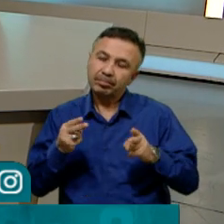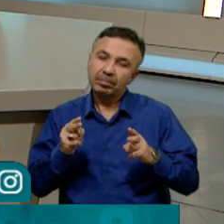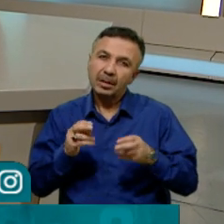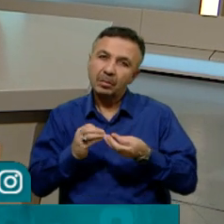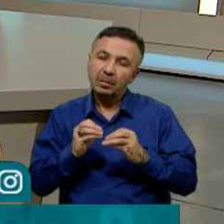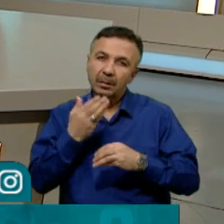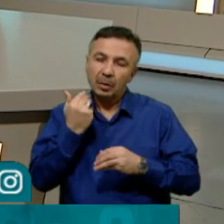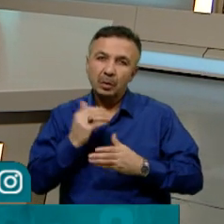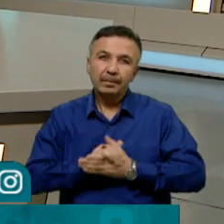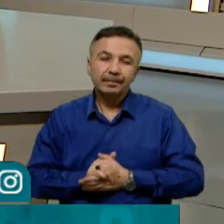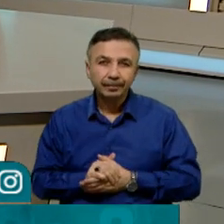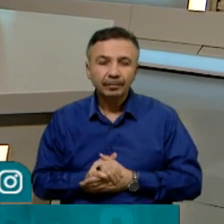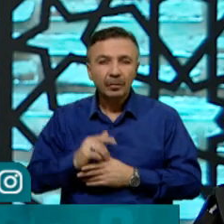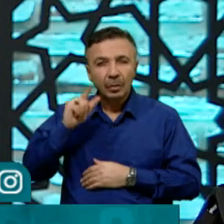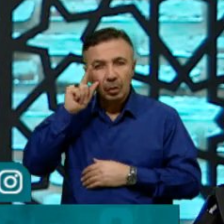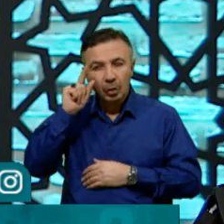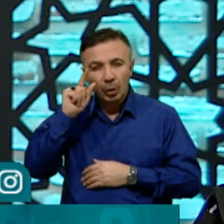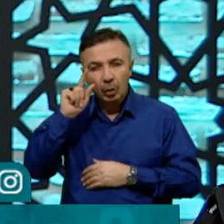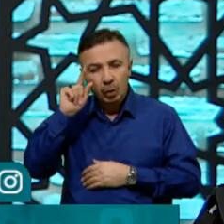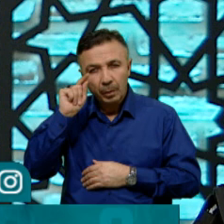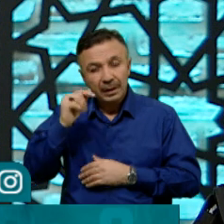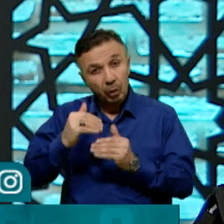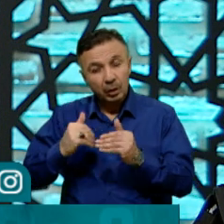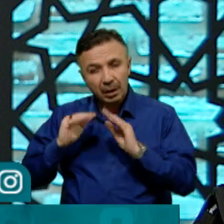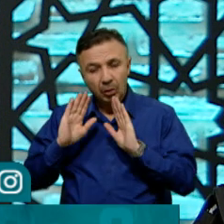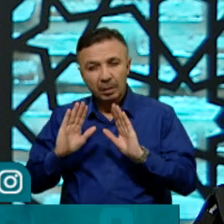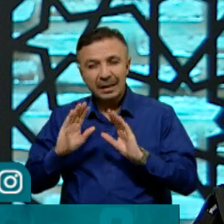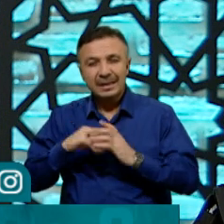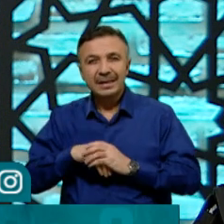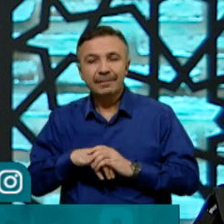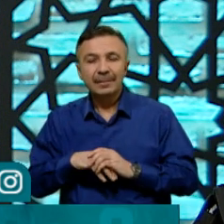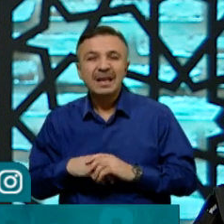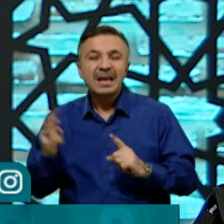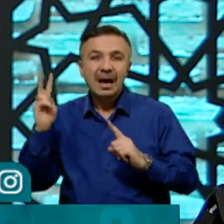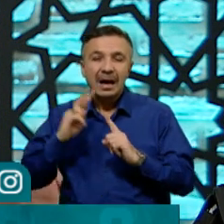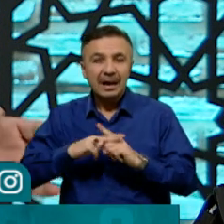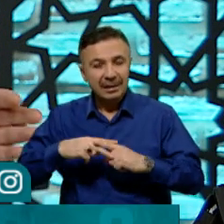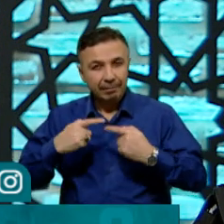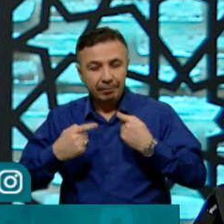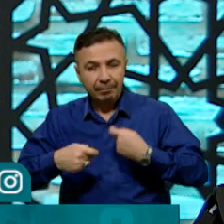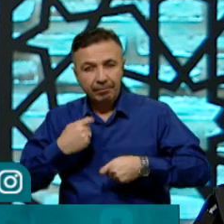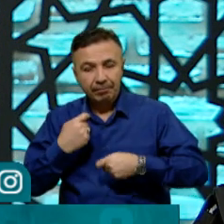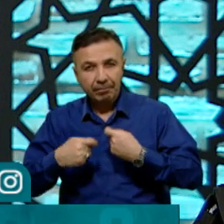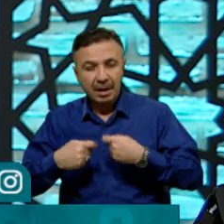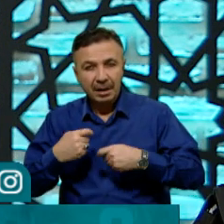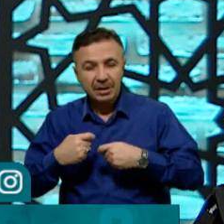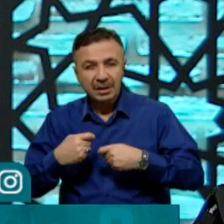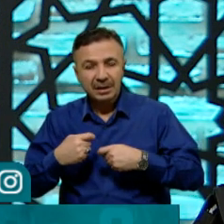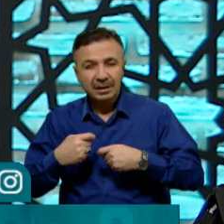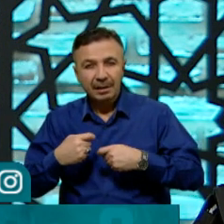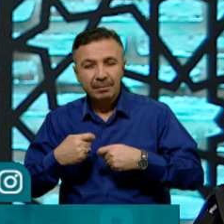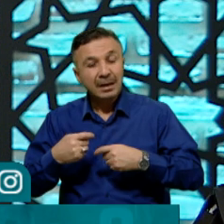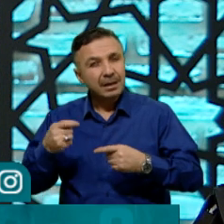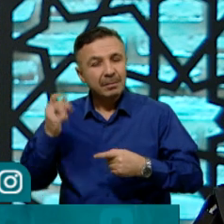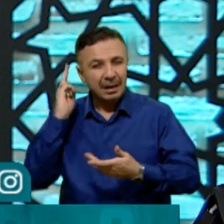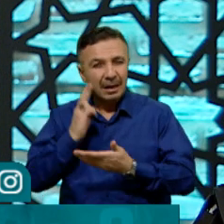peki şüpheden biraz daha ayrı Uzak olmak için konvansiyonel bankacılık ya da katılım bankacılığı arasında bir karar verecek